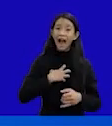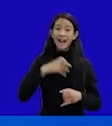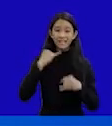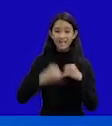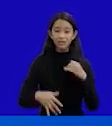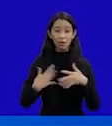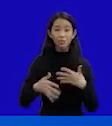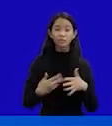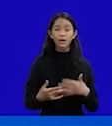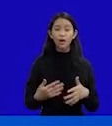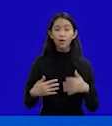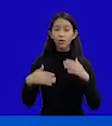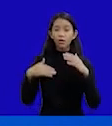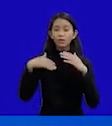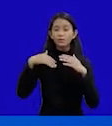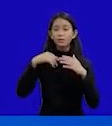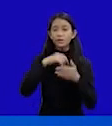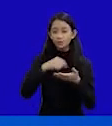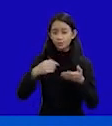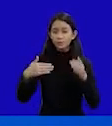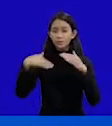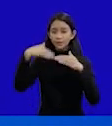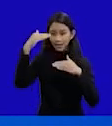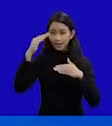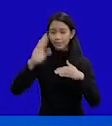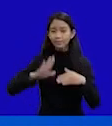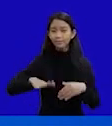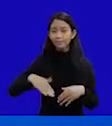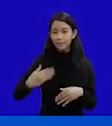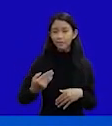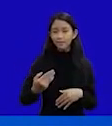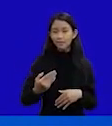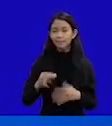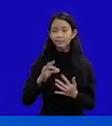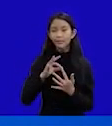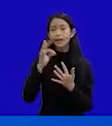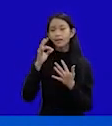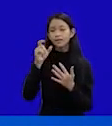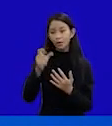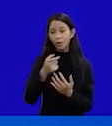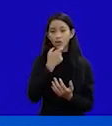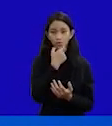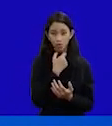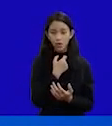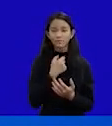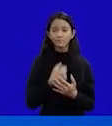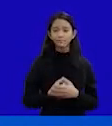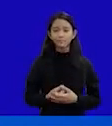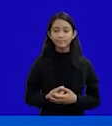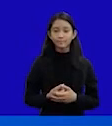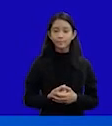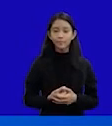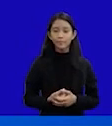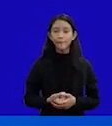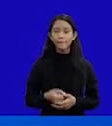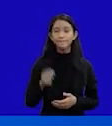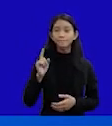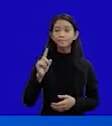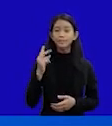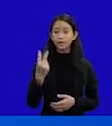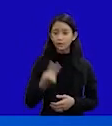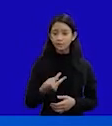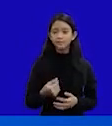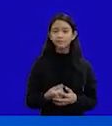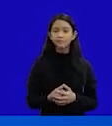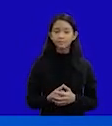individu walaupun sekolah ini sudah menetapkan masih ada di orang tua ya dan sekali lagi harus